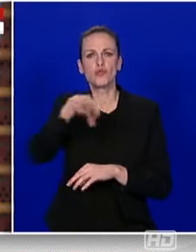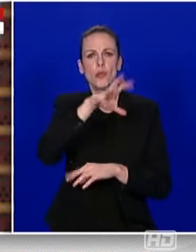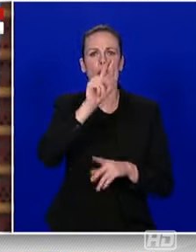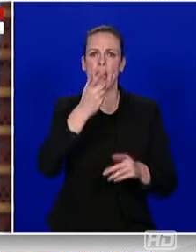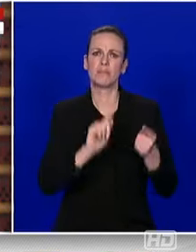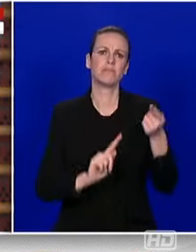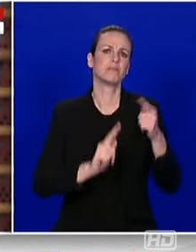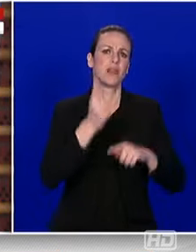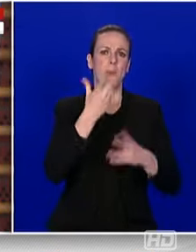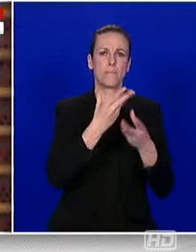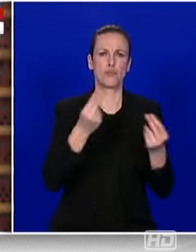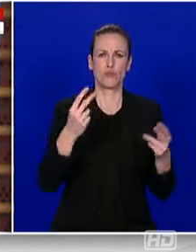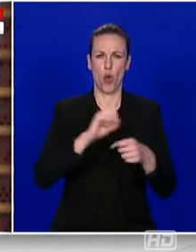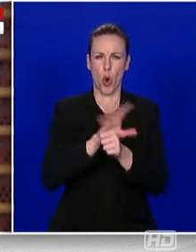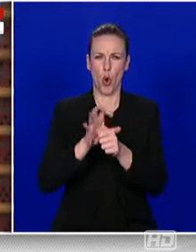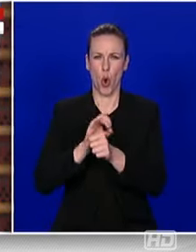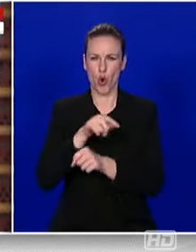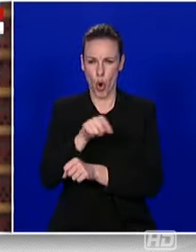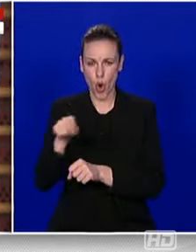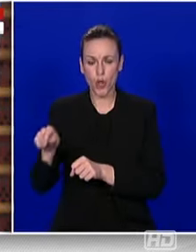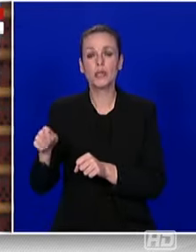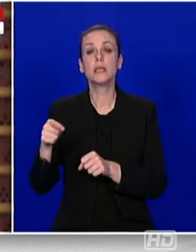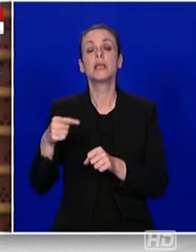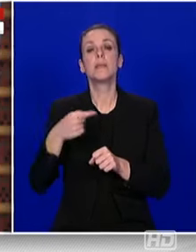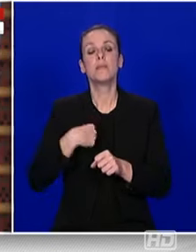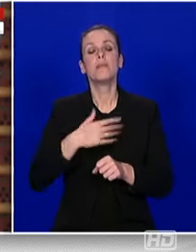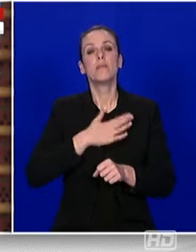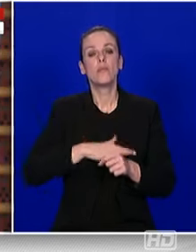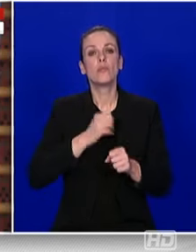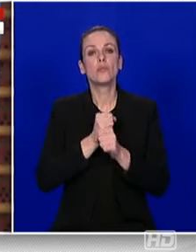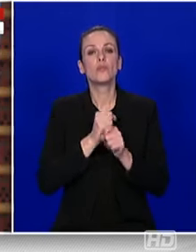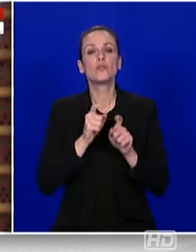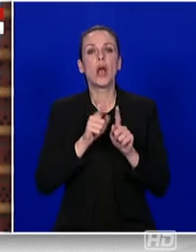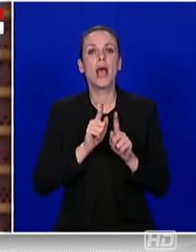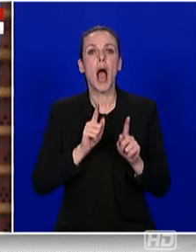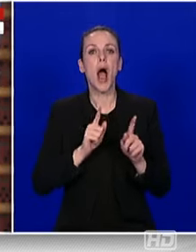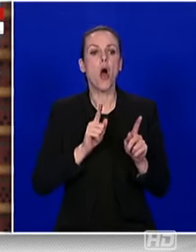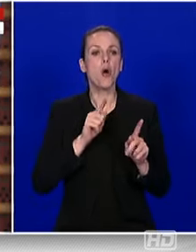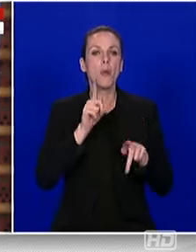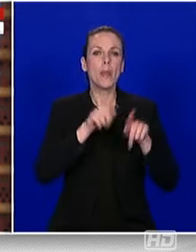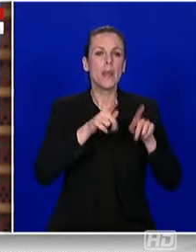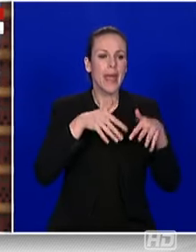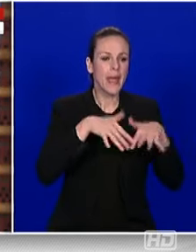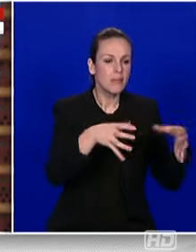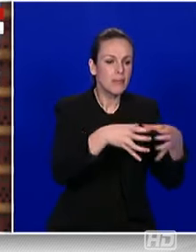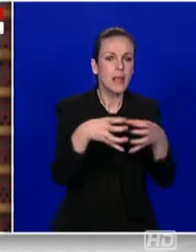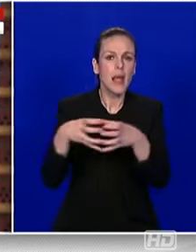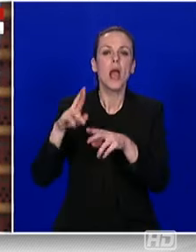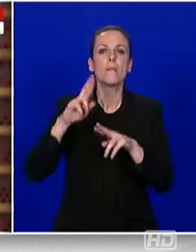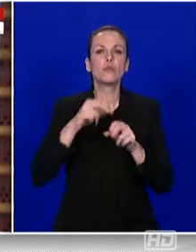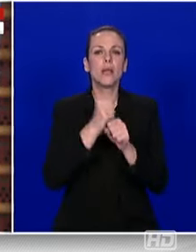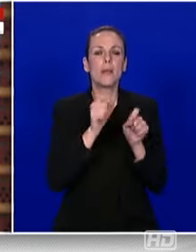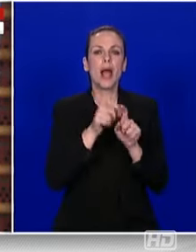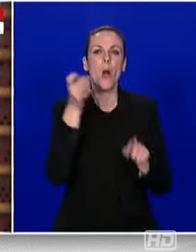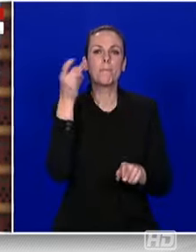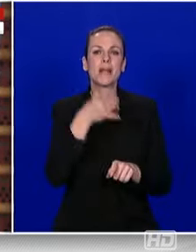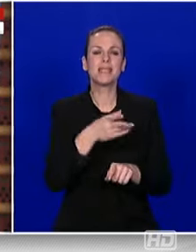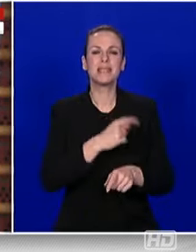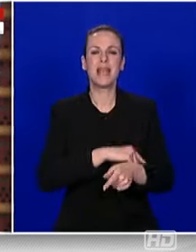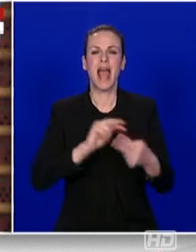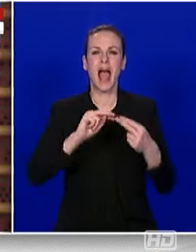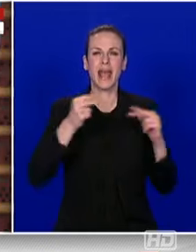incidencije, da bismo provodili ciljano u određenim populacijama brze antigenske testove, ali evo, to je